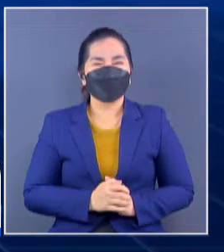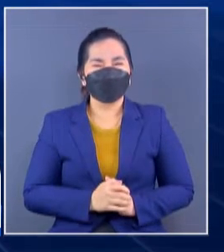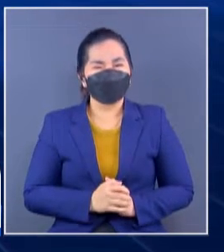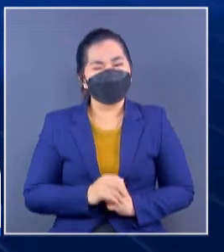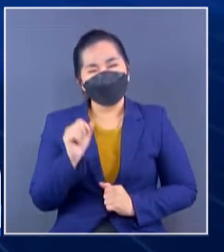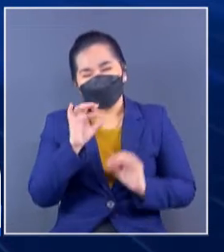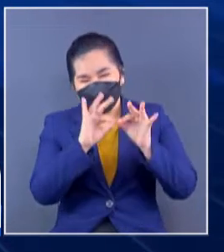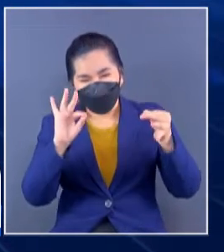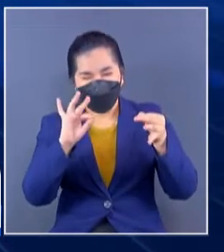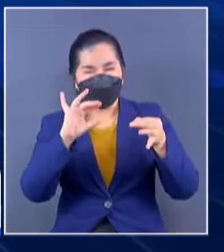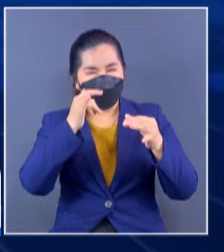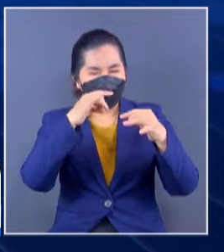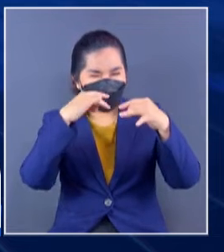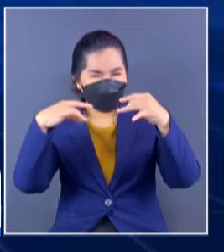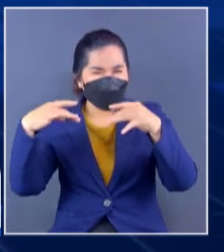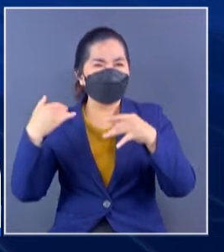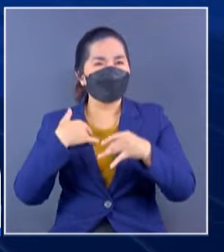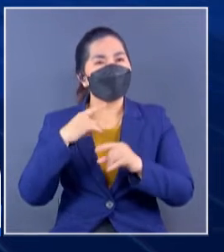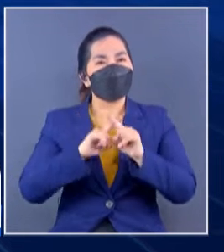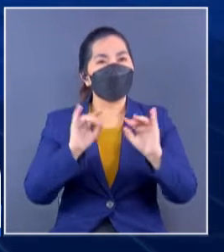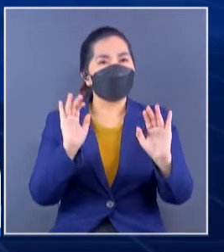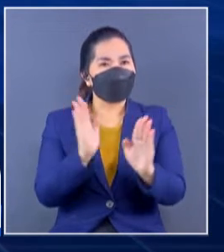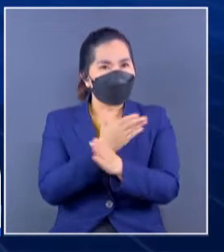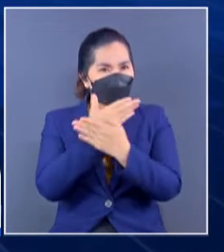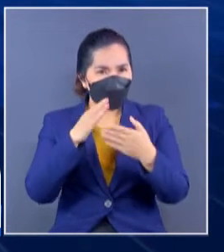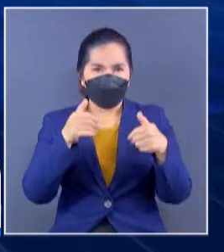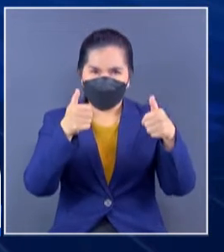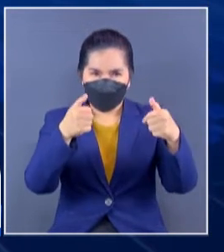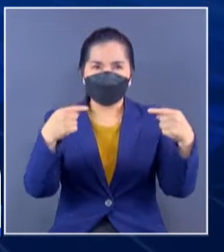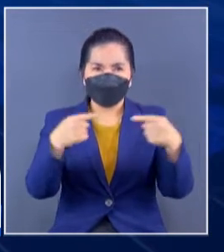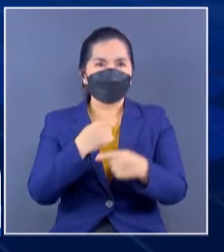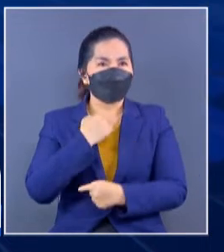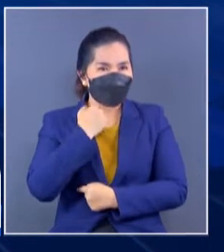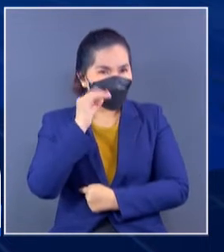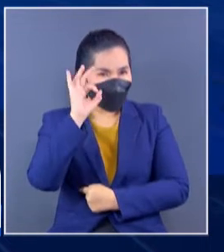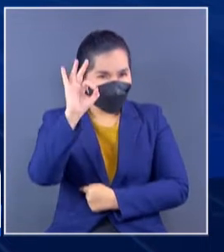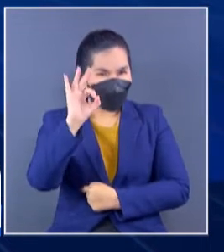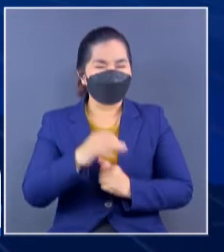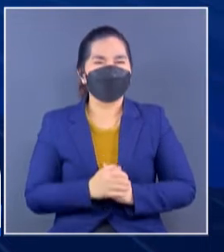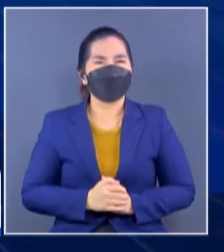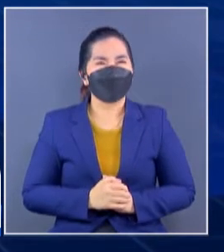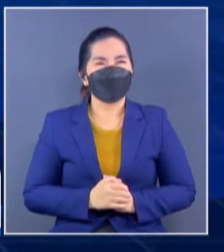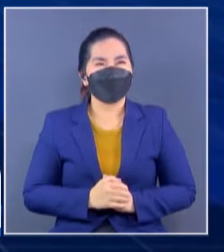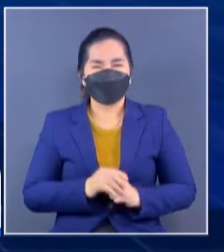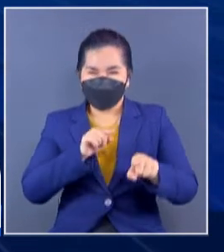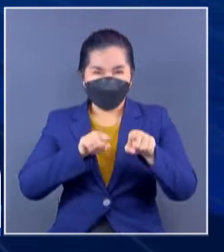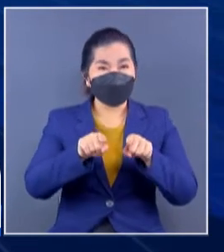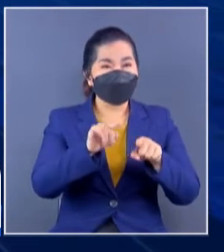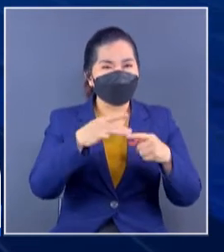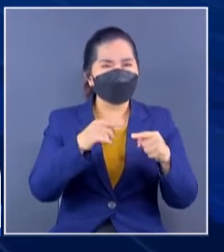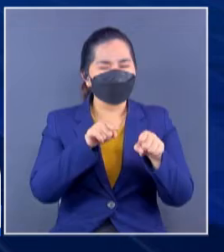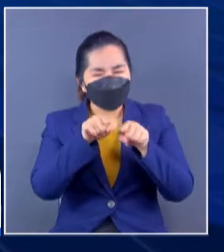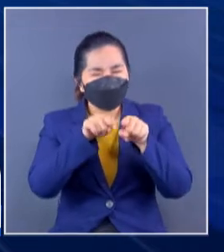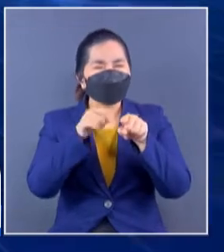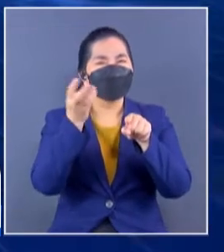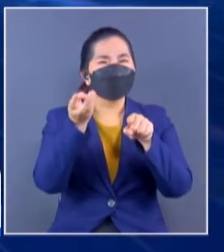เนื้ออาจจะไม่เป๊ะนักนะครับแต่จังหวะนี่ซุ้มเสียงนี่ไม่ธรรมดาครับ นำไม่นำดนตรีไหมไม่นำนะ นิด